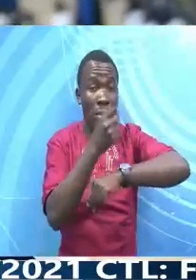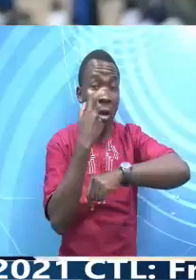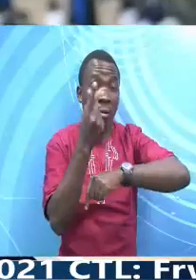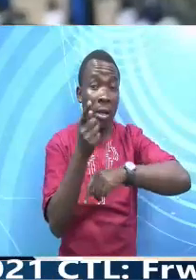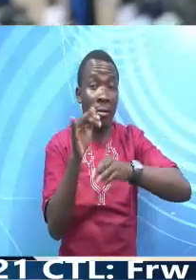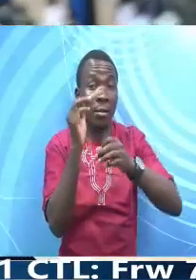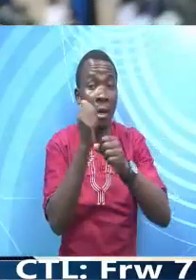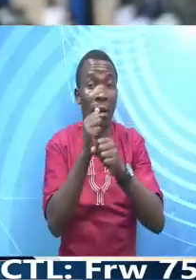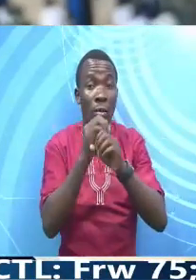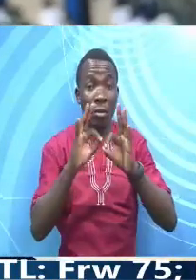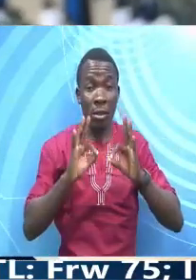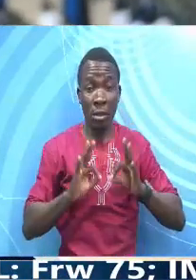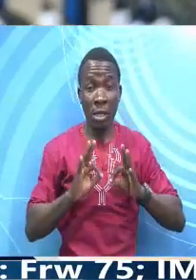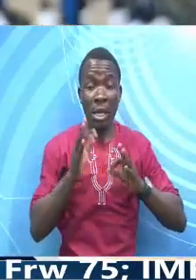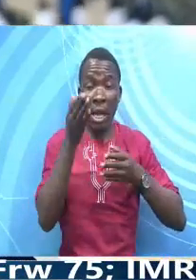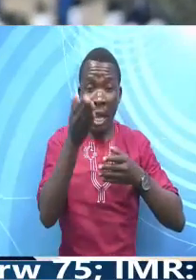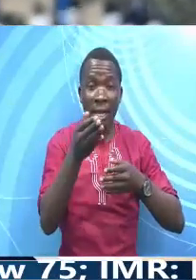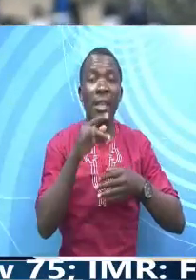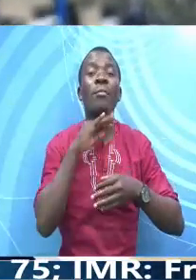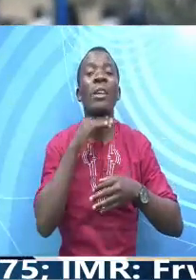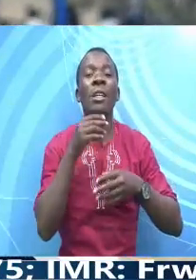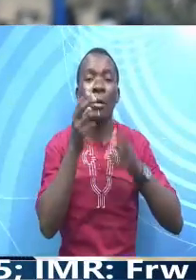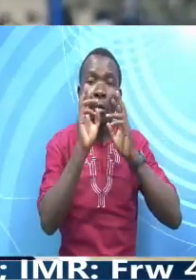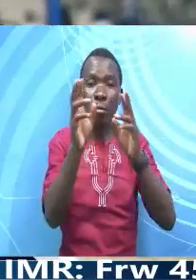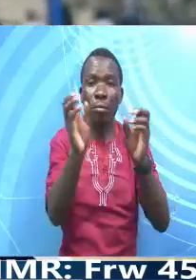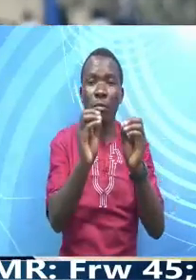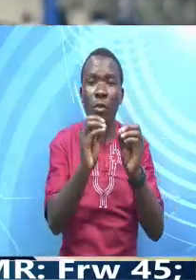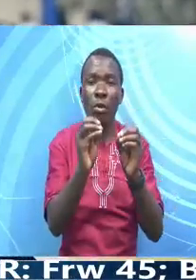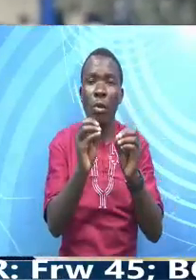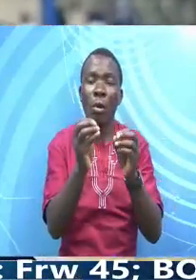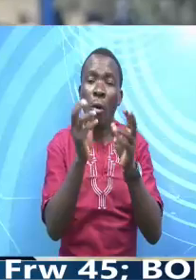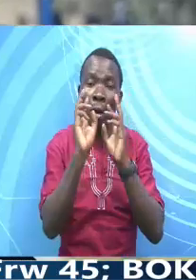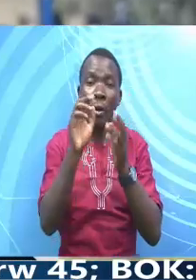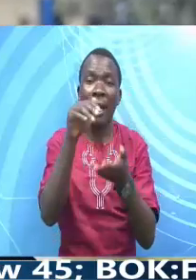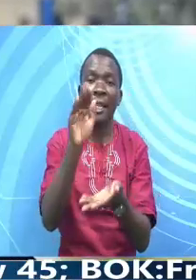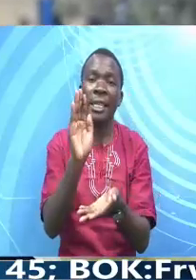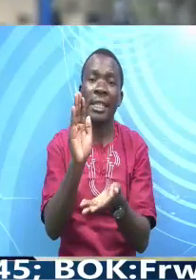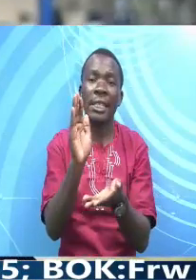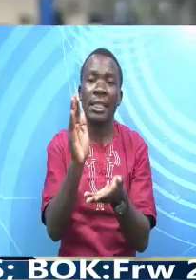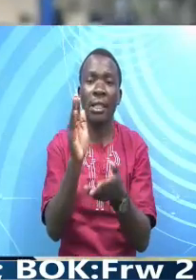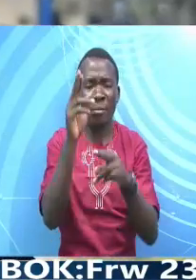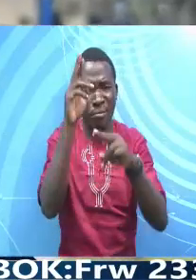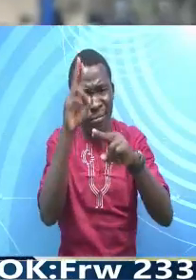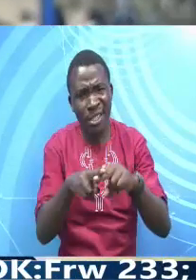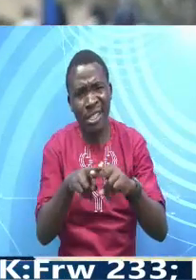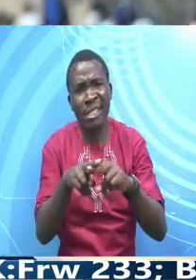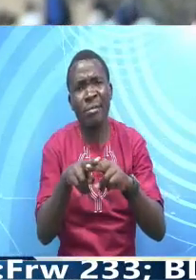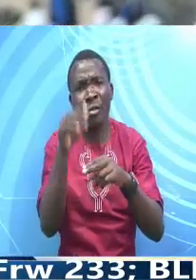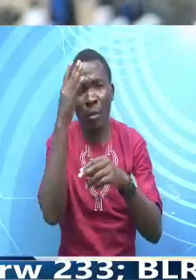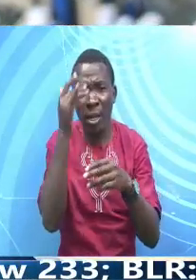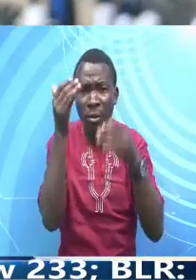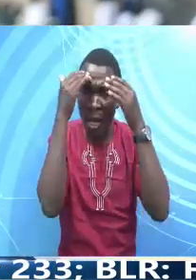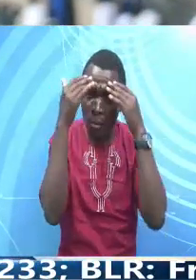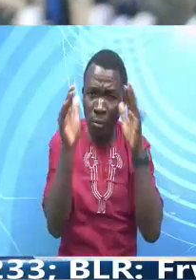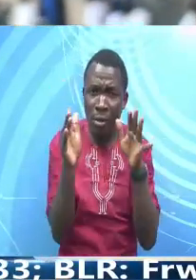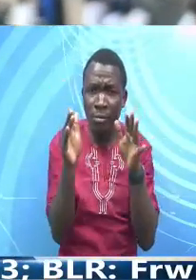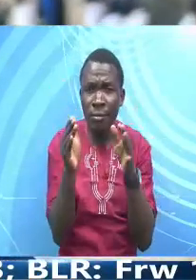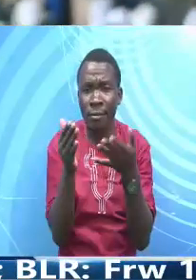n'amasuku hari ibyo batabonye ugasanga nabyo akenshi na kenshi nabyicayemo kubera ko byaba ikibazo cyawe na refe n'umwanya